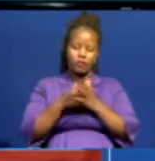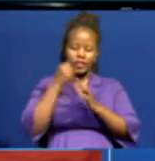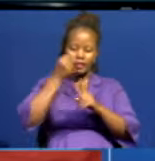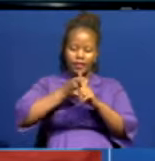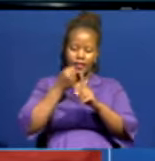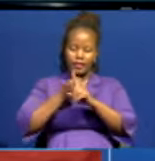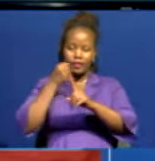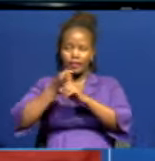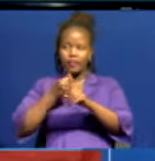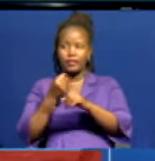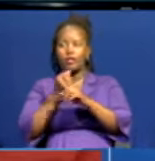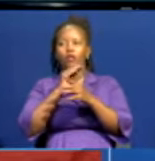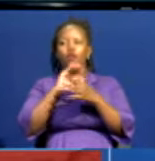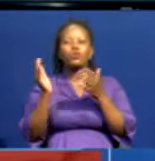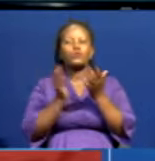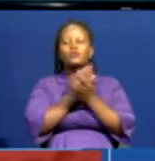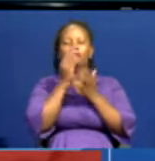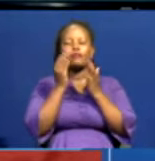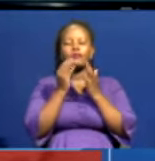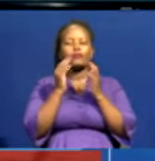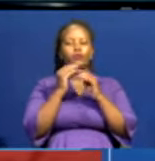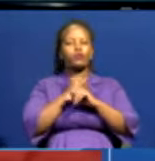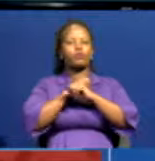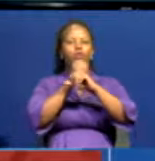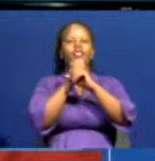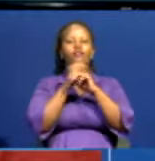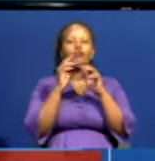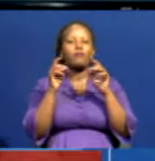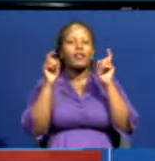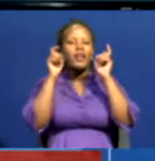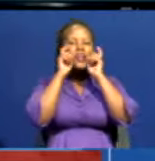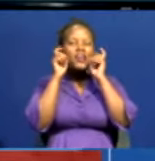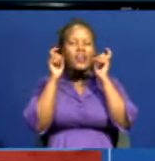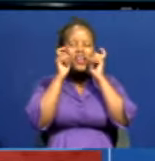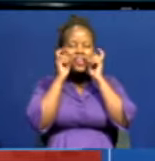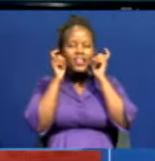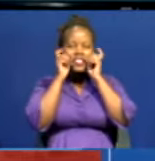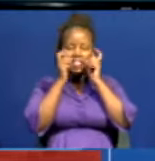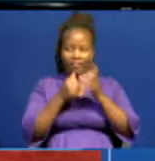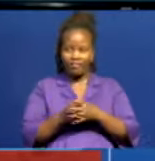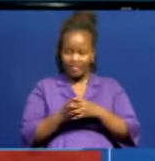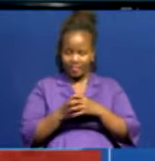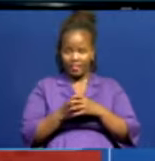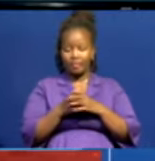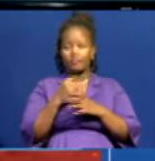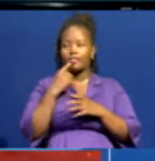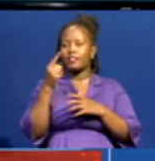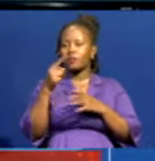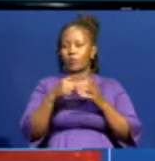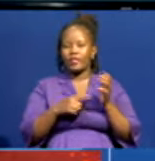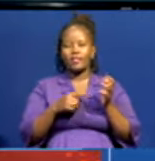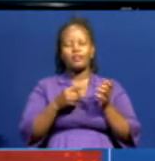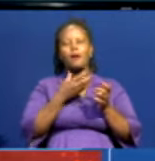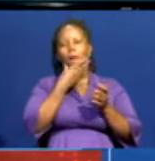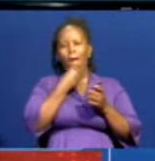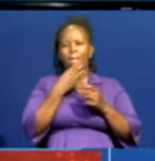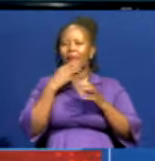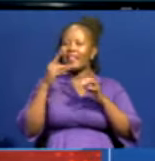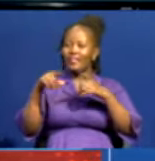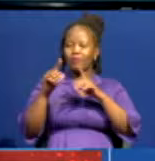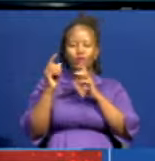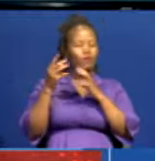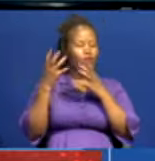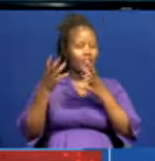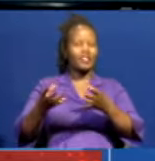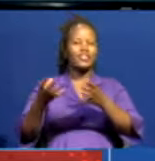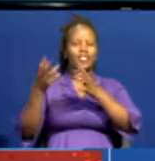ya gonjwa la ukimwi ama ukipenda gonjwa na virusi vya ukimwi, wakisema kwamba wazee hao wana mchango mkubwa